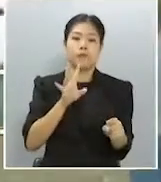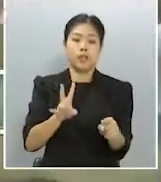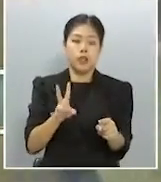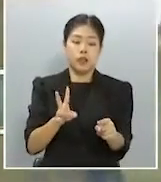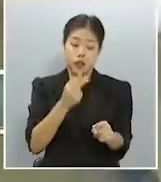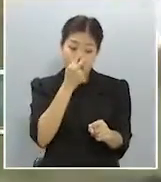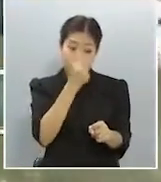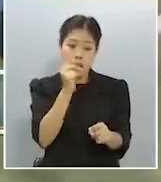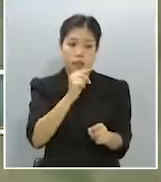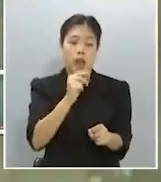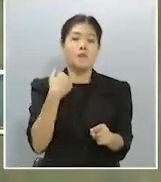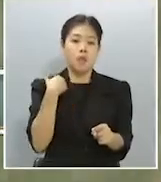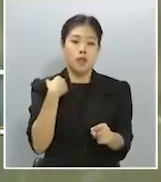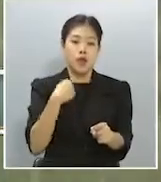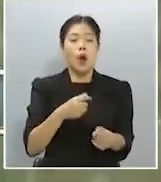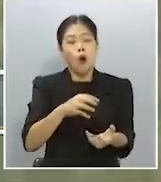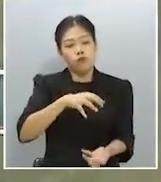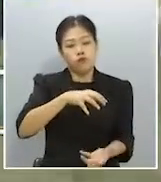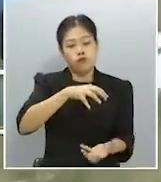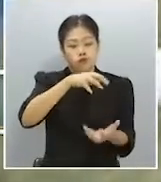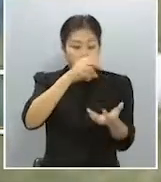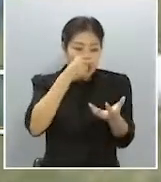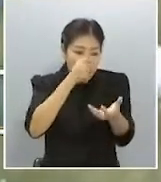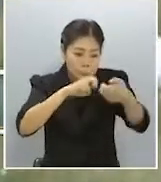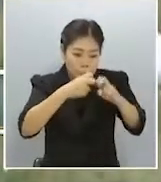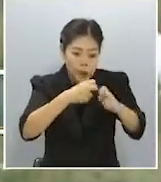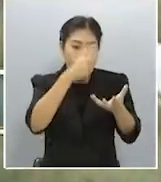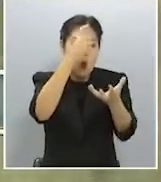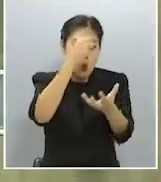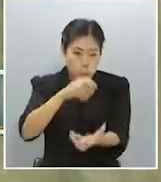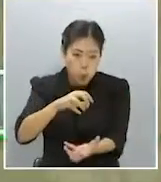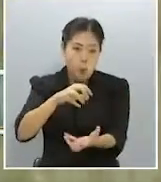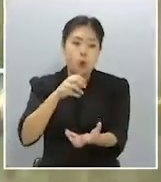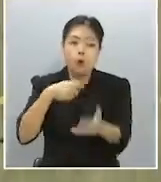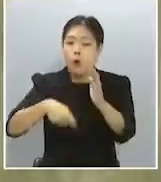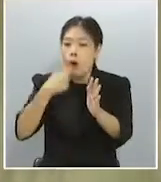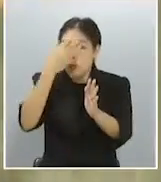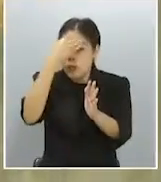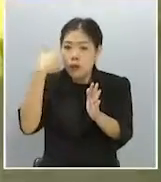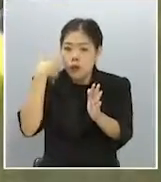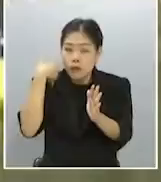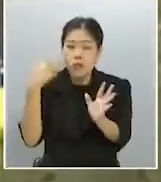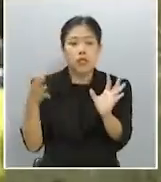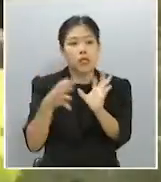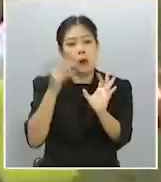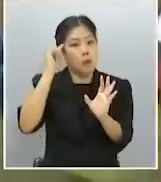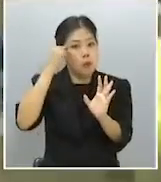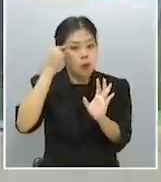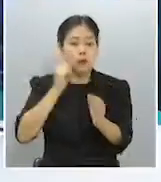เหตุการณ์เล่าว่าก่อนเกิดเหตุกระเช้าโดยสารมีปัญหาก่อนจะลงจอดฉุกเฉินส่วนสาเหตุที่ต้องลงจอดฉุกเฉินยังไม่ทราบแน่ชั